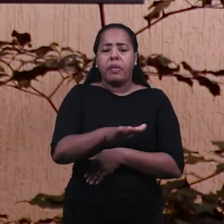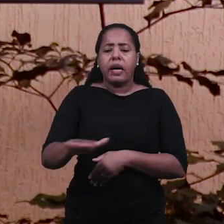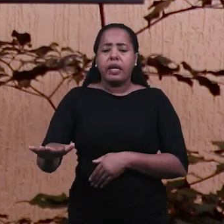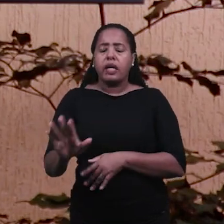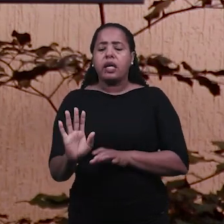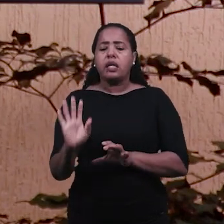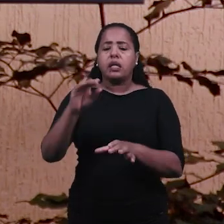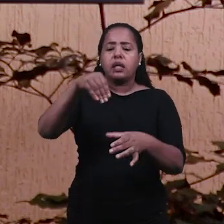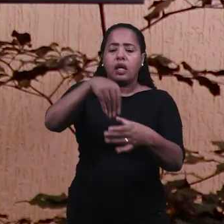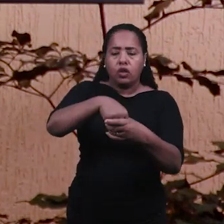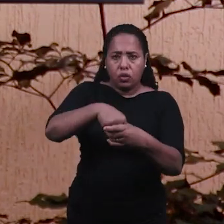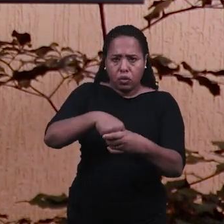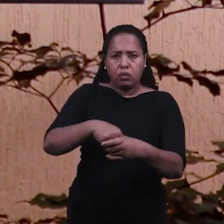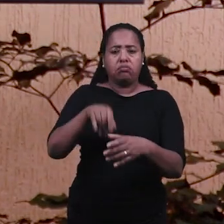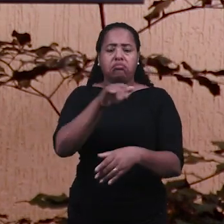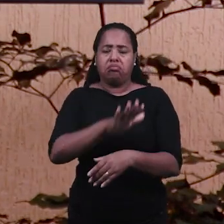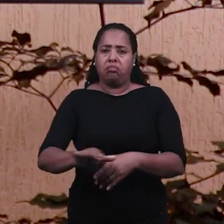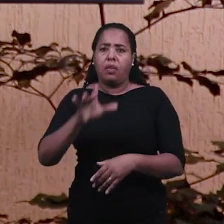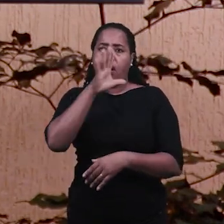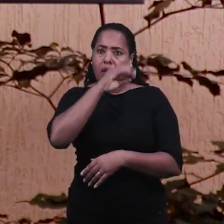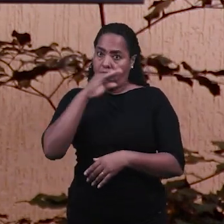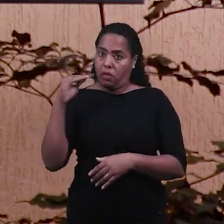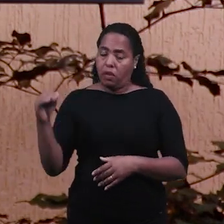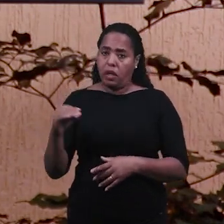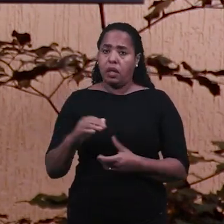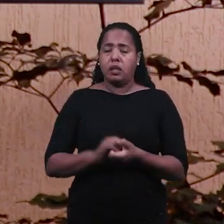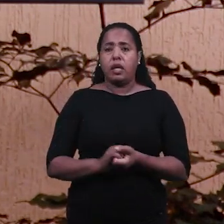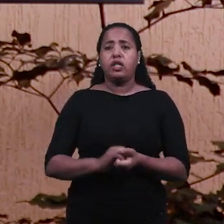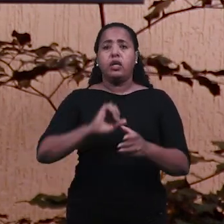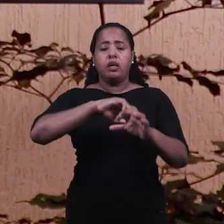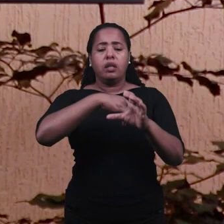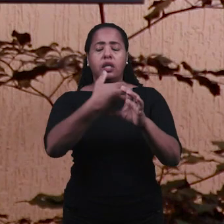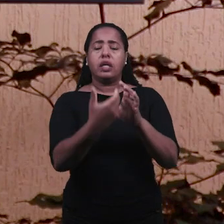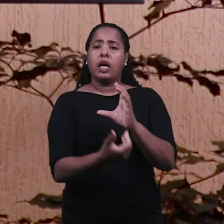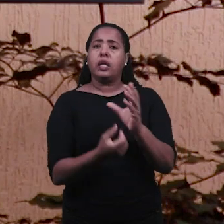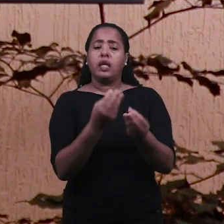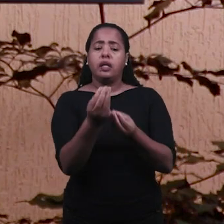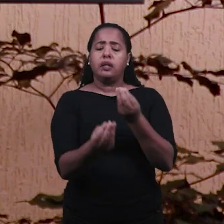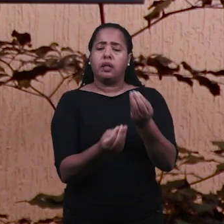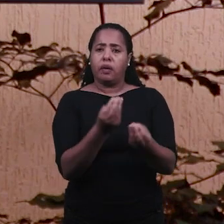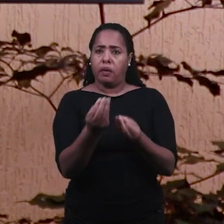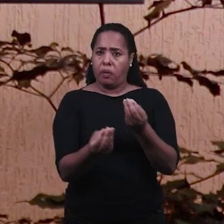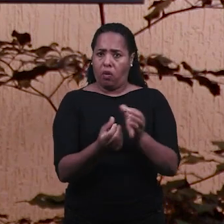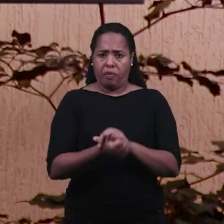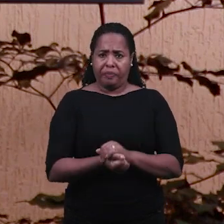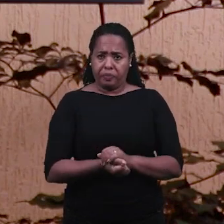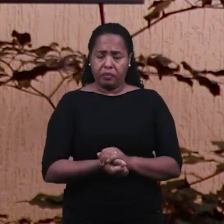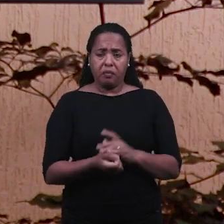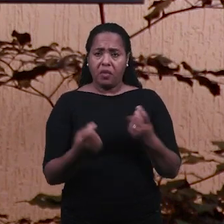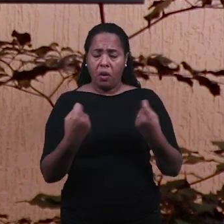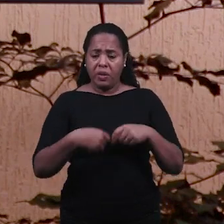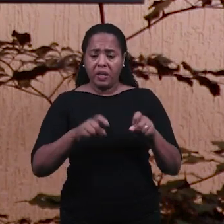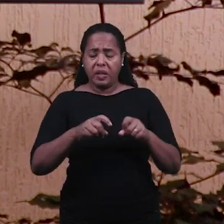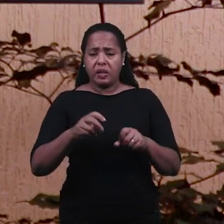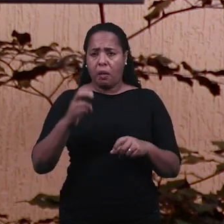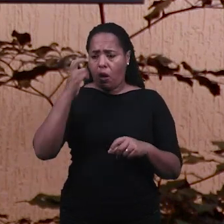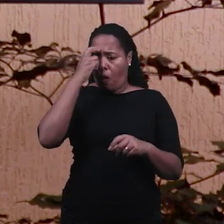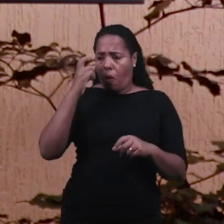est parmi nous, un enfant ou adolescent, qui va porter des caractéristiques. Donc,